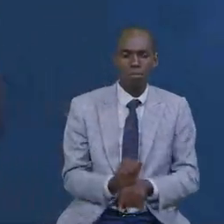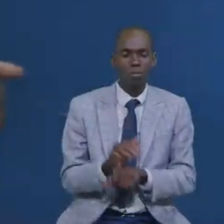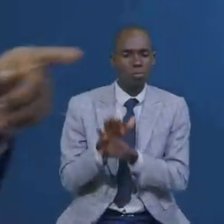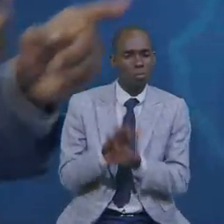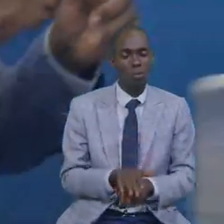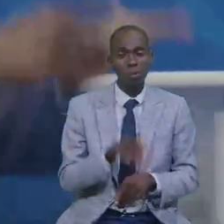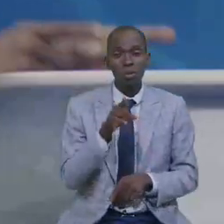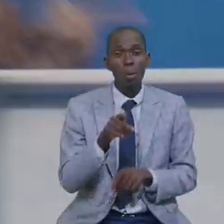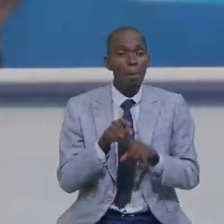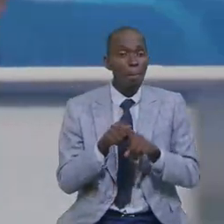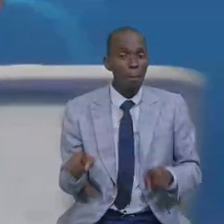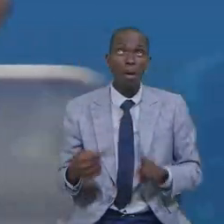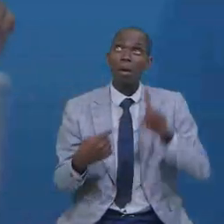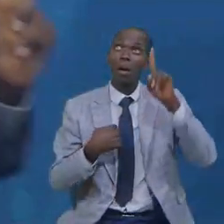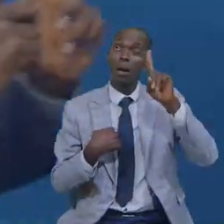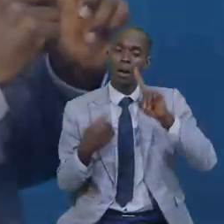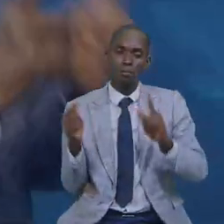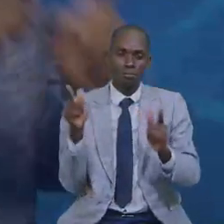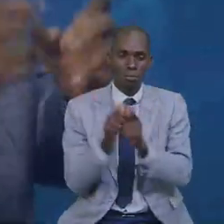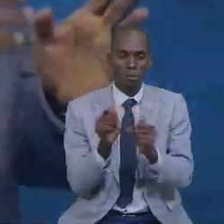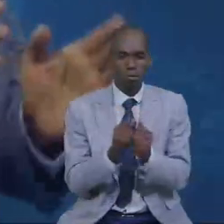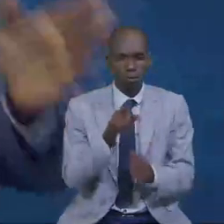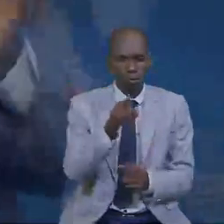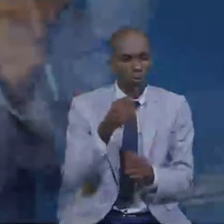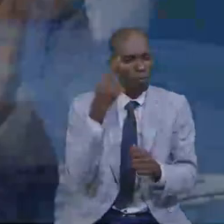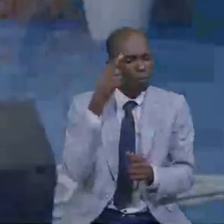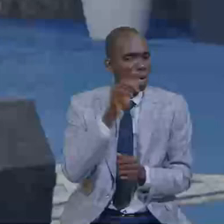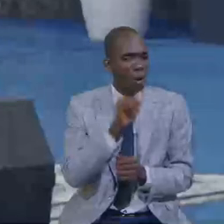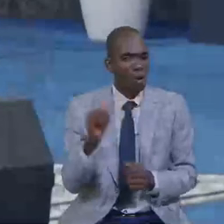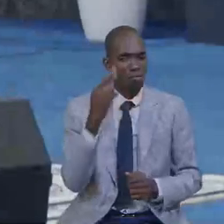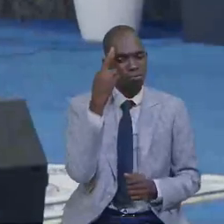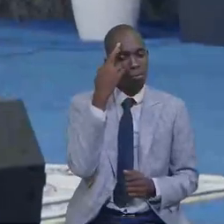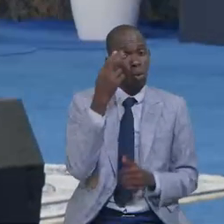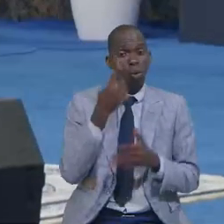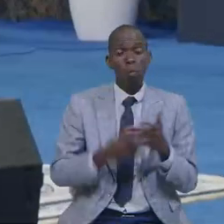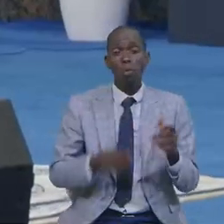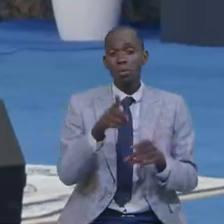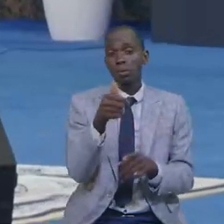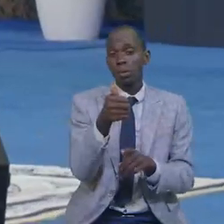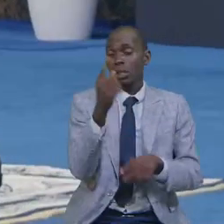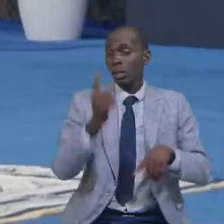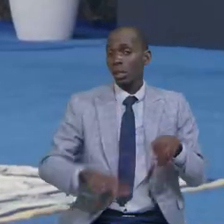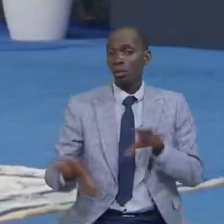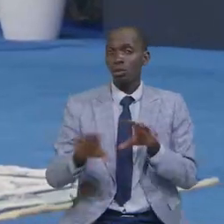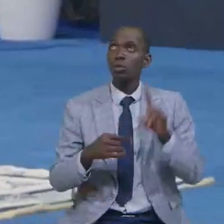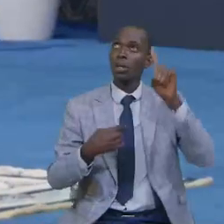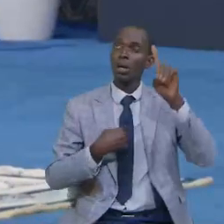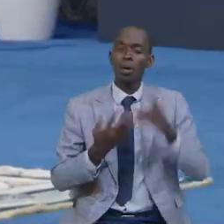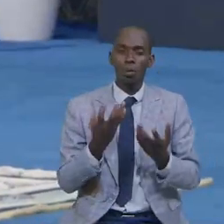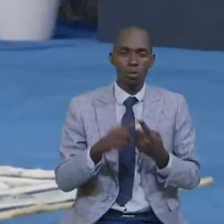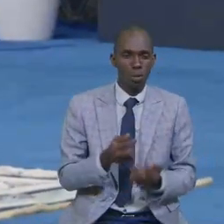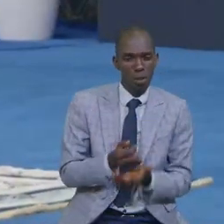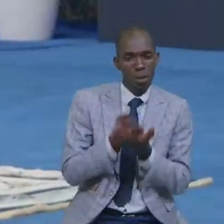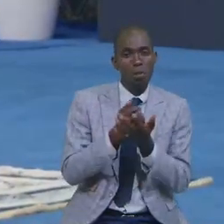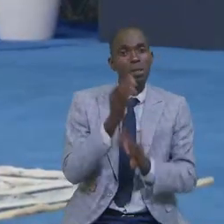attachent mais je suis venu à vous pour objectif ce que tu ne pouvais pas faire pour toi-même je veux le faire pour